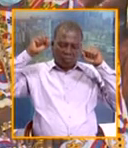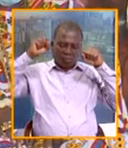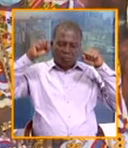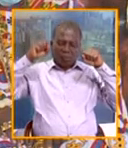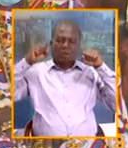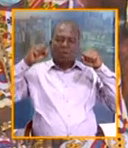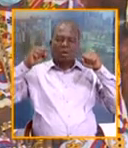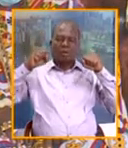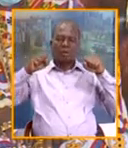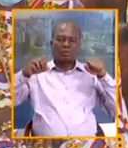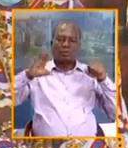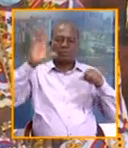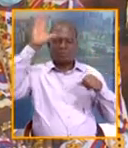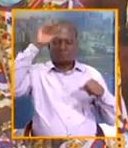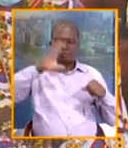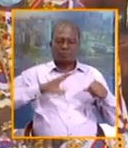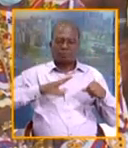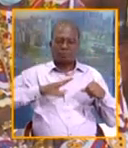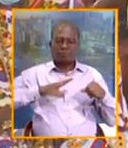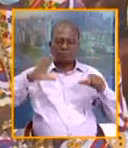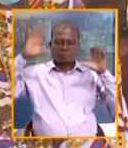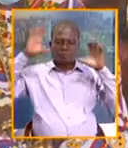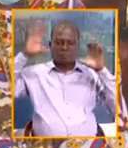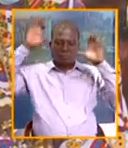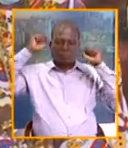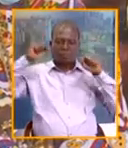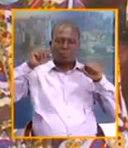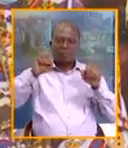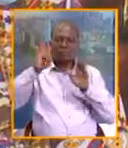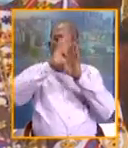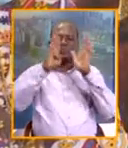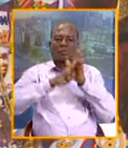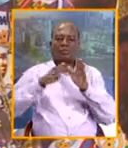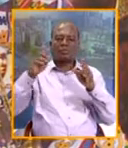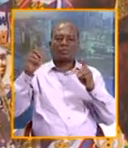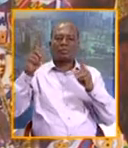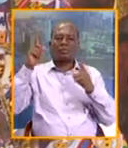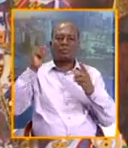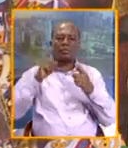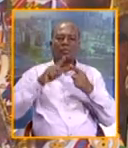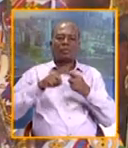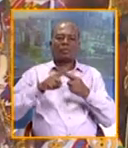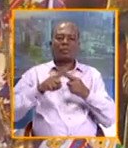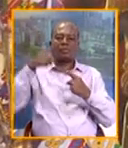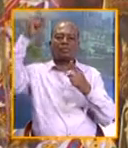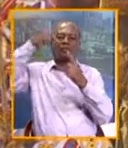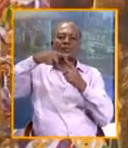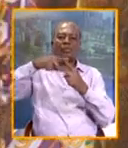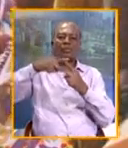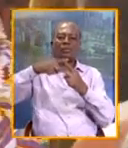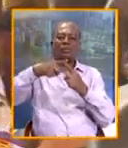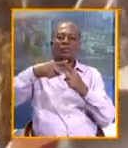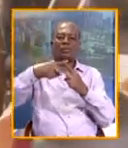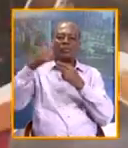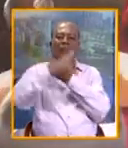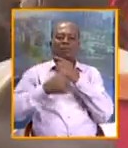monsieur le président votre bilan à la tête du pays en seulement dix ans ds afin moins de dix ans